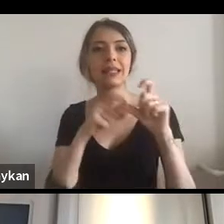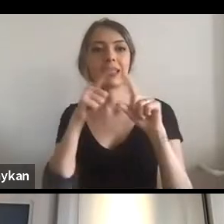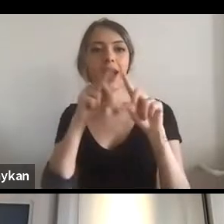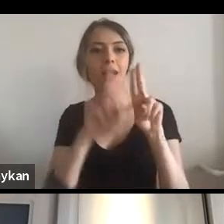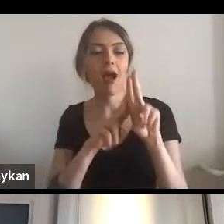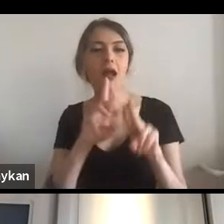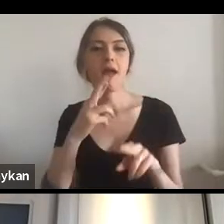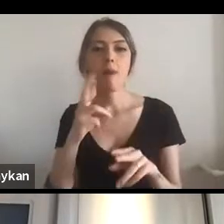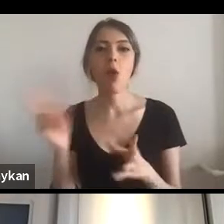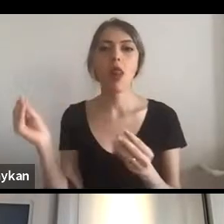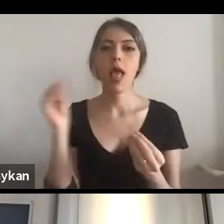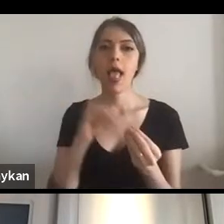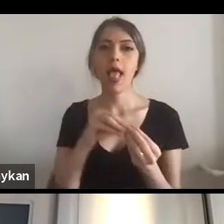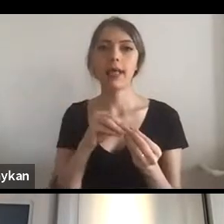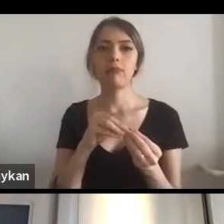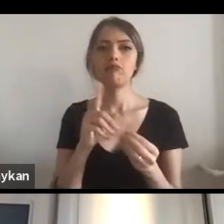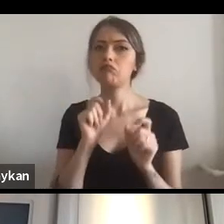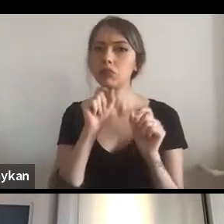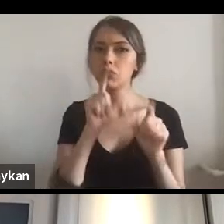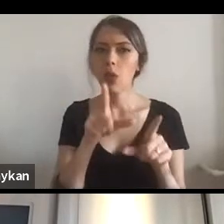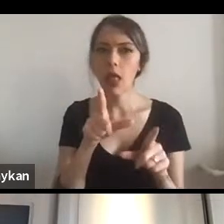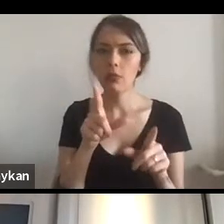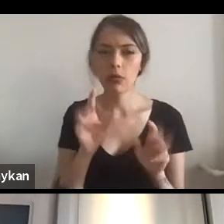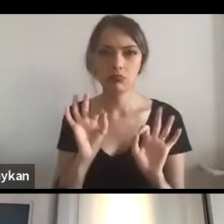göndermek mümkün mü demiş.